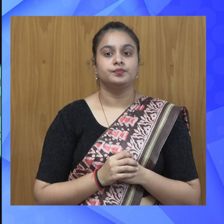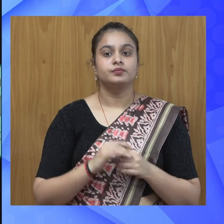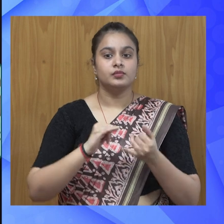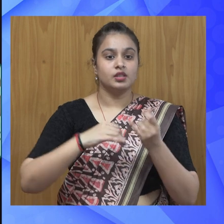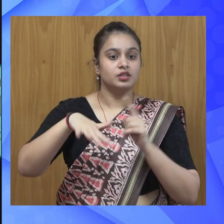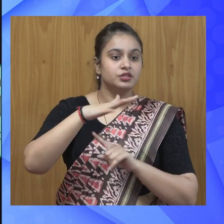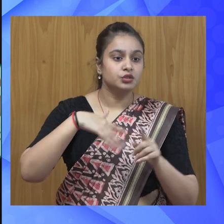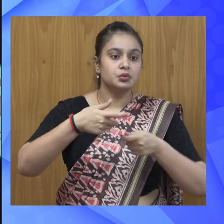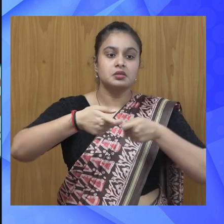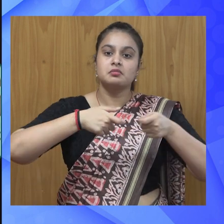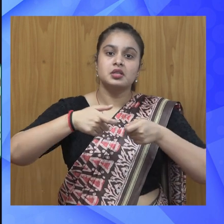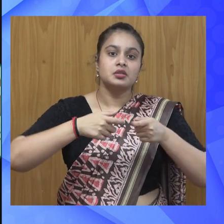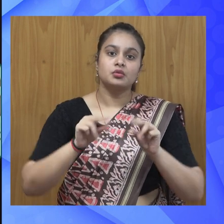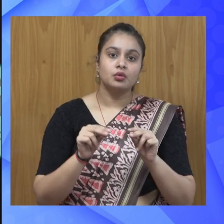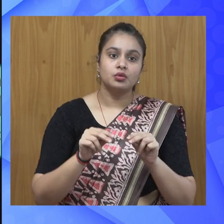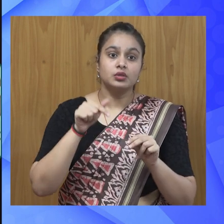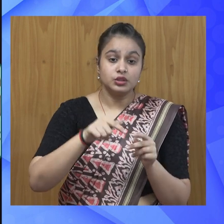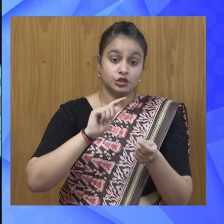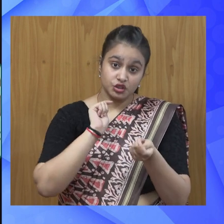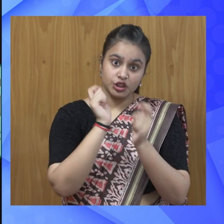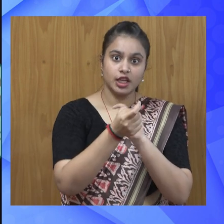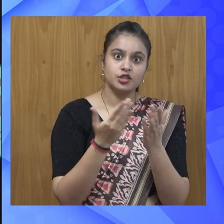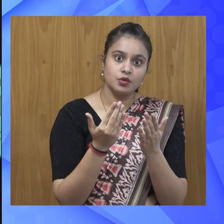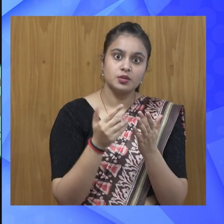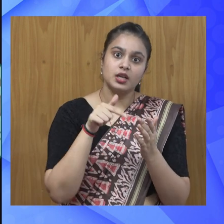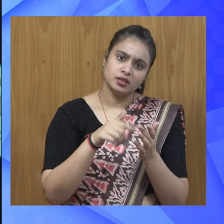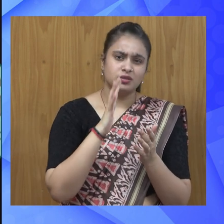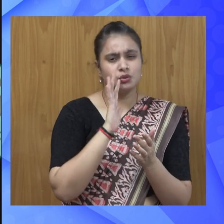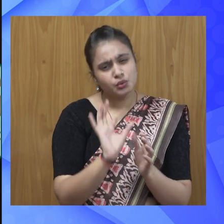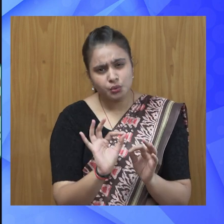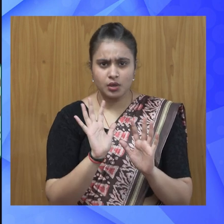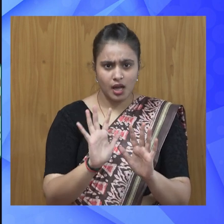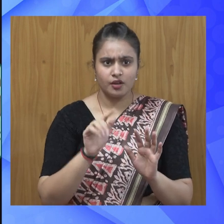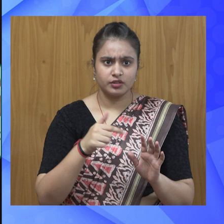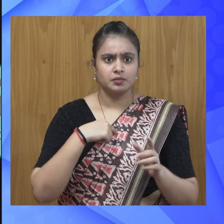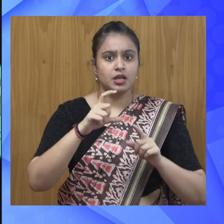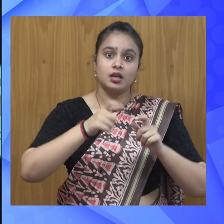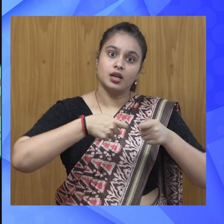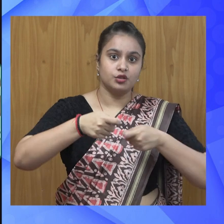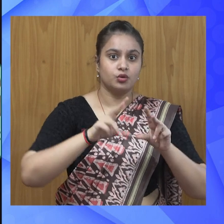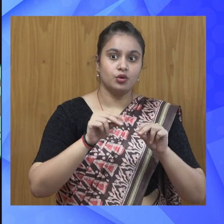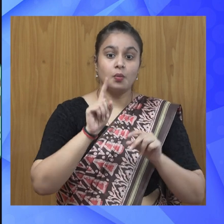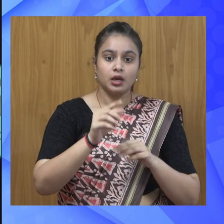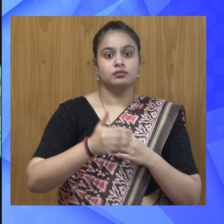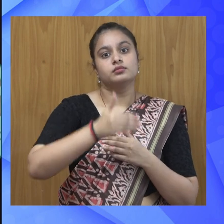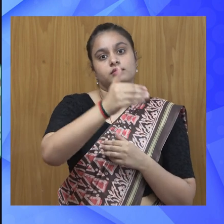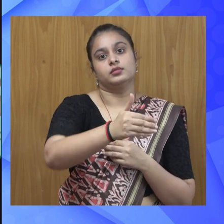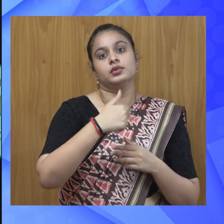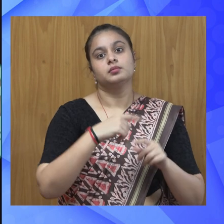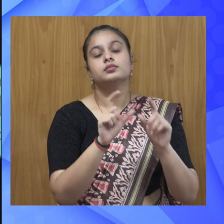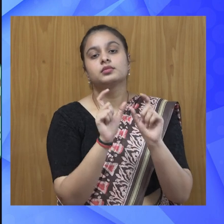कोई नियंत्रण नहीं है, I have no control, बट आप इसको ऐसे बदल सकते हो, ये सच है कि उस वक्त मेरा नियंत्रण नहीं था, बट मैं आगे से इसके बारे में